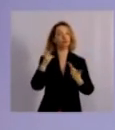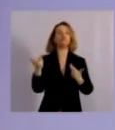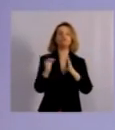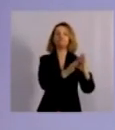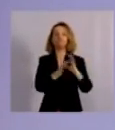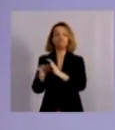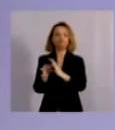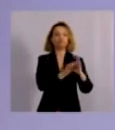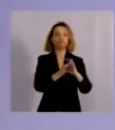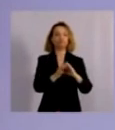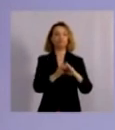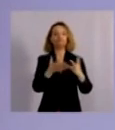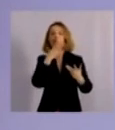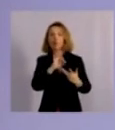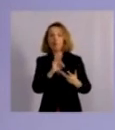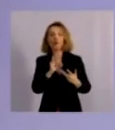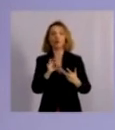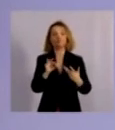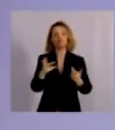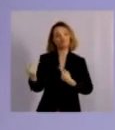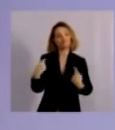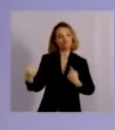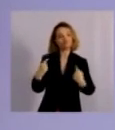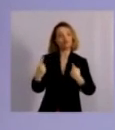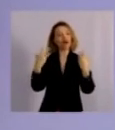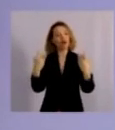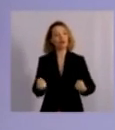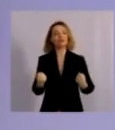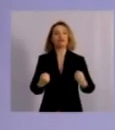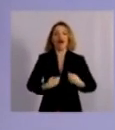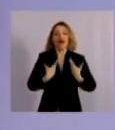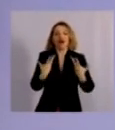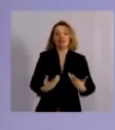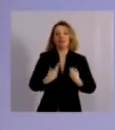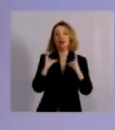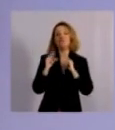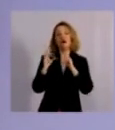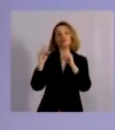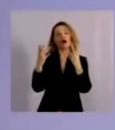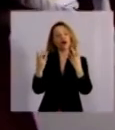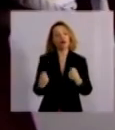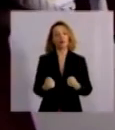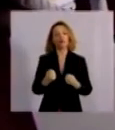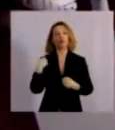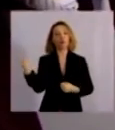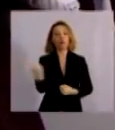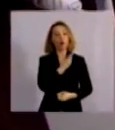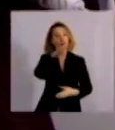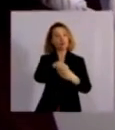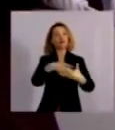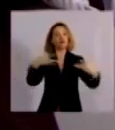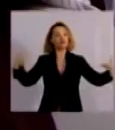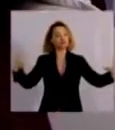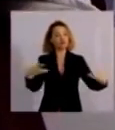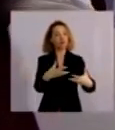τρόπο αυτό το παραγωγικό αίσθημα ότι ανήκουμε τελικά όλοι στην ίδια μεγάλη